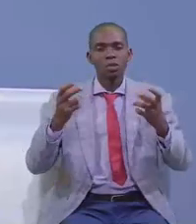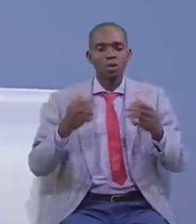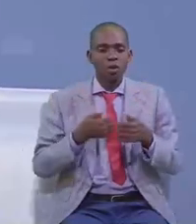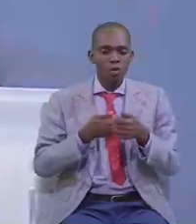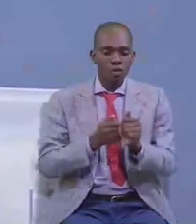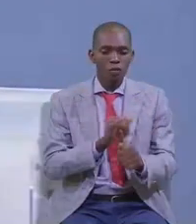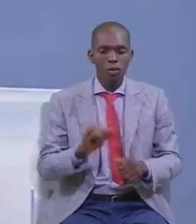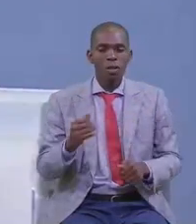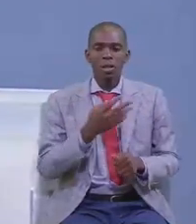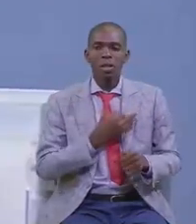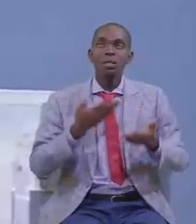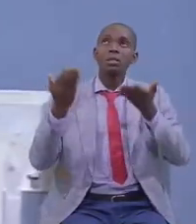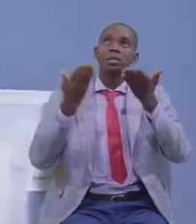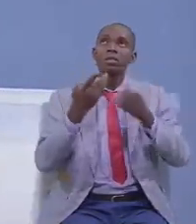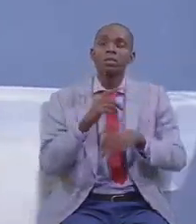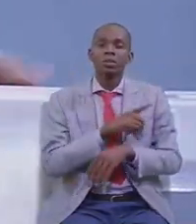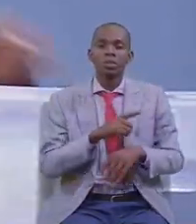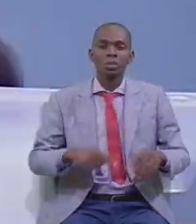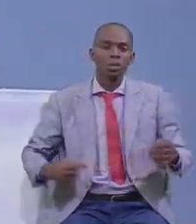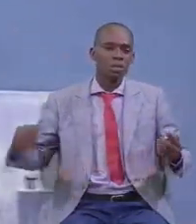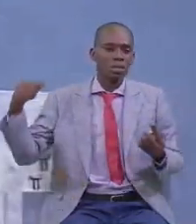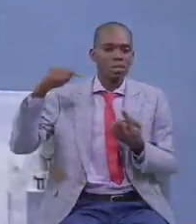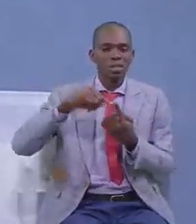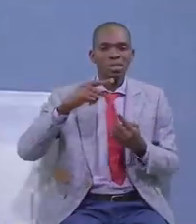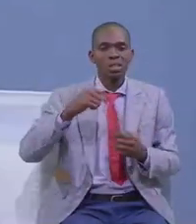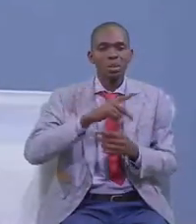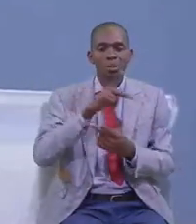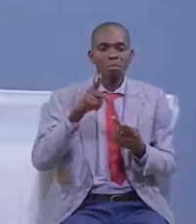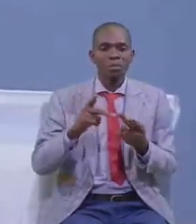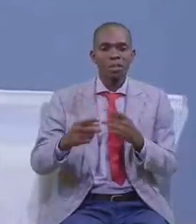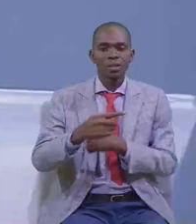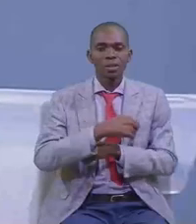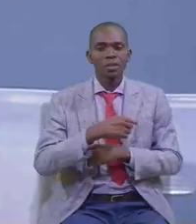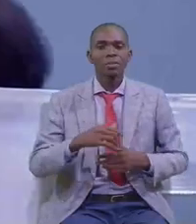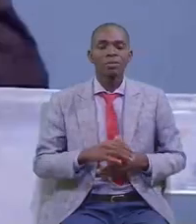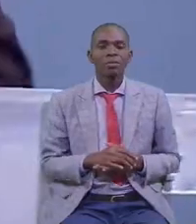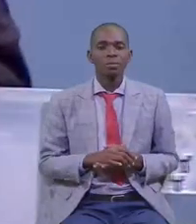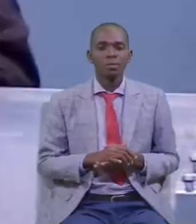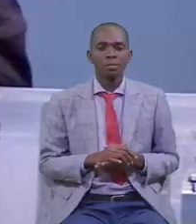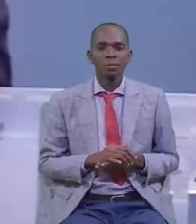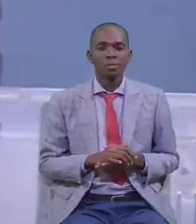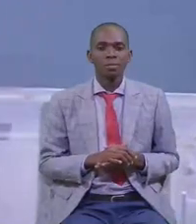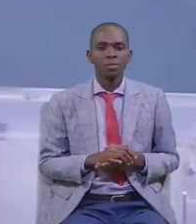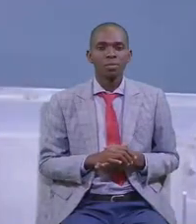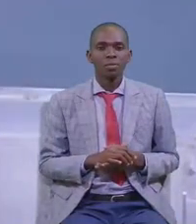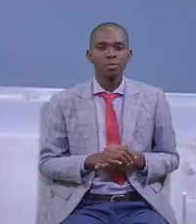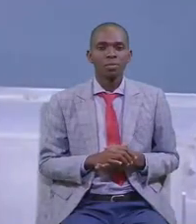Nous considérons le message alors, servir le Seigneur, suivre et servir le Seigneur jusqu'au dernier